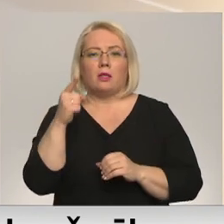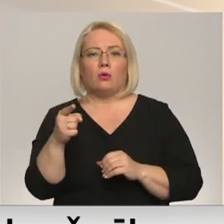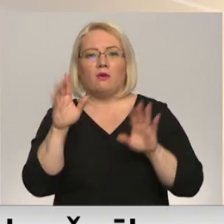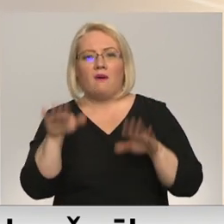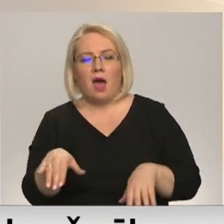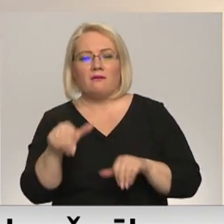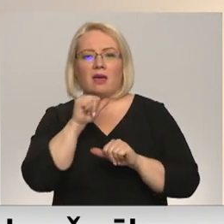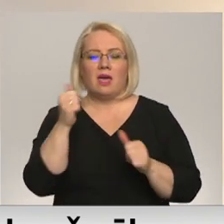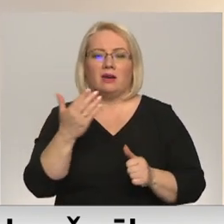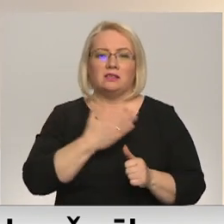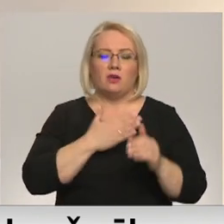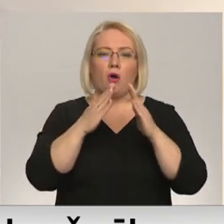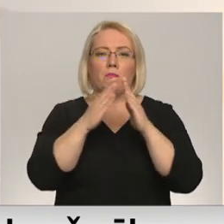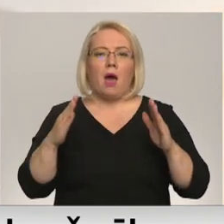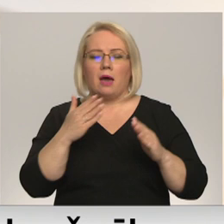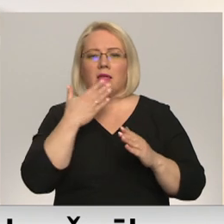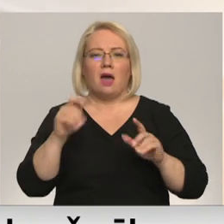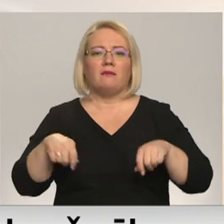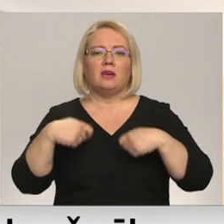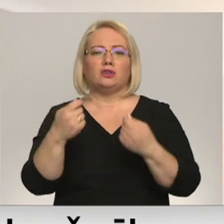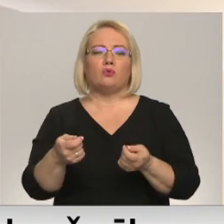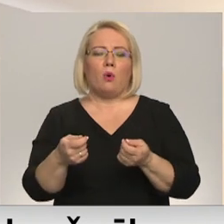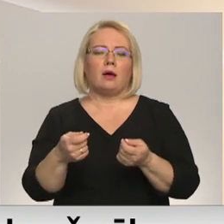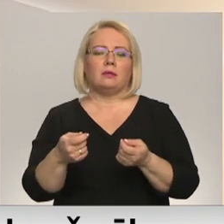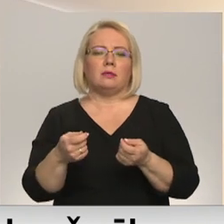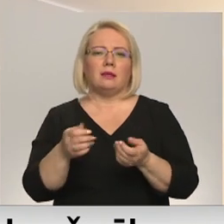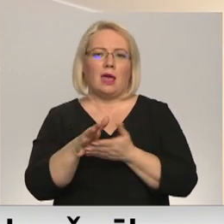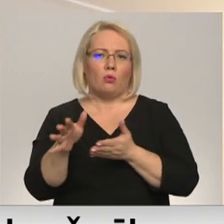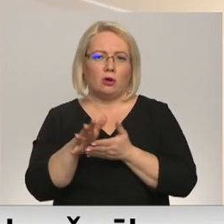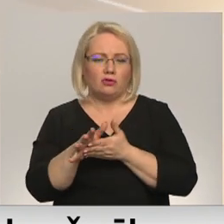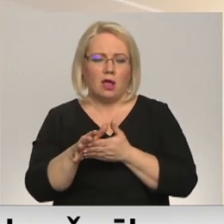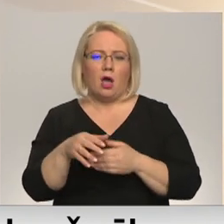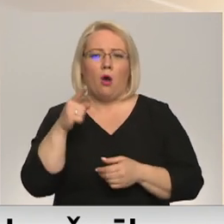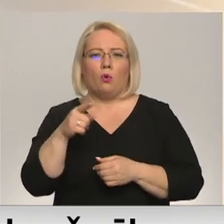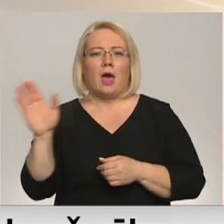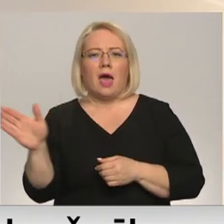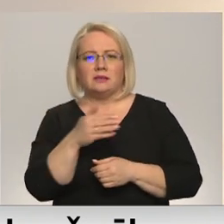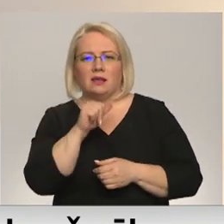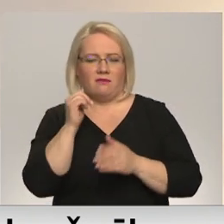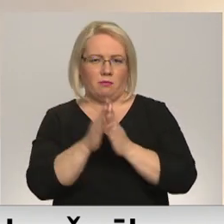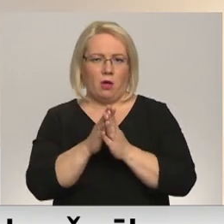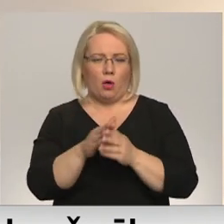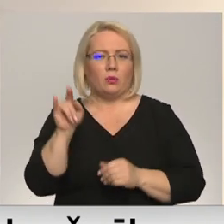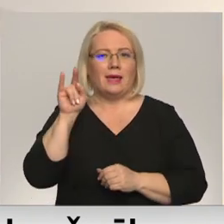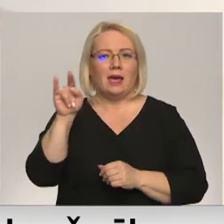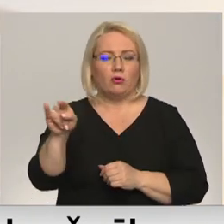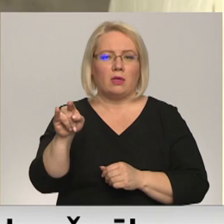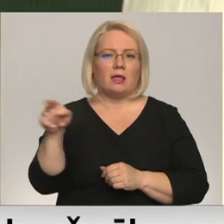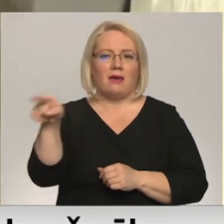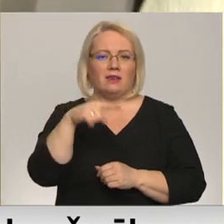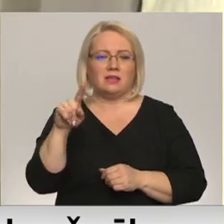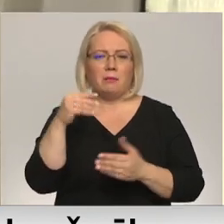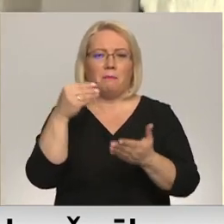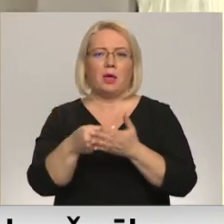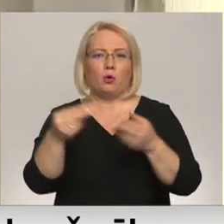nav nodota eksploatācijā. Nevar vienkārši palūkt cilvēks no turienes aiziet un ignorēt, neņemt vērā to, ka viņiem ir pirkuma līgumi.